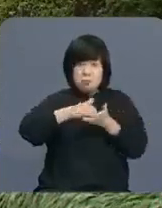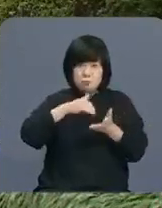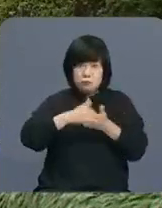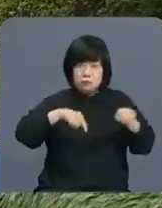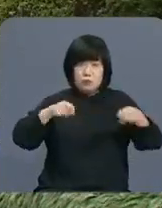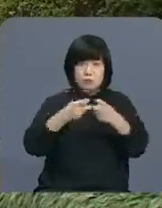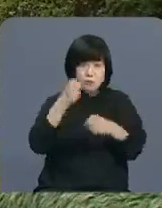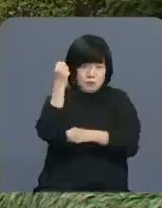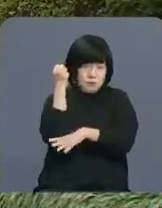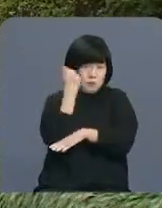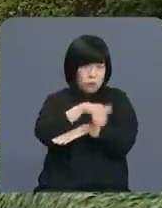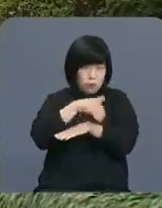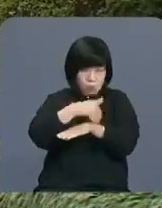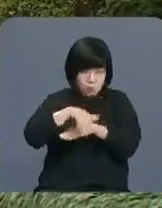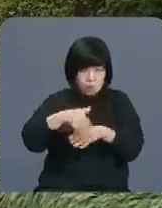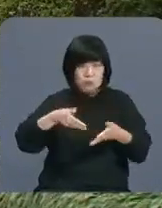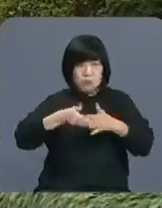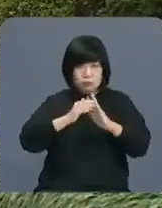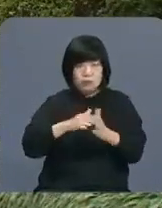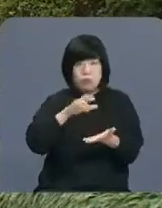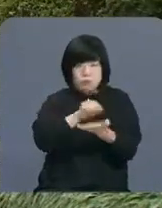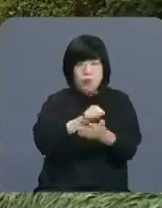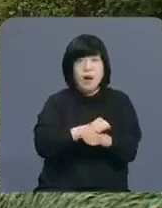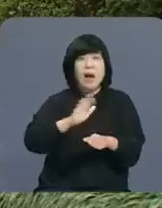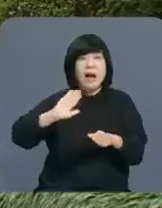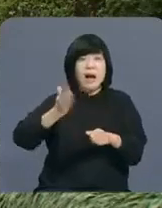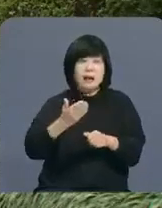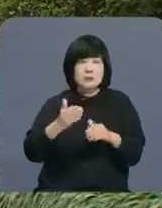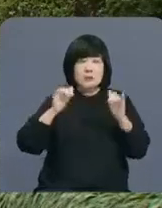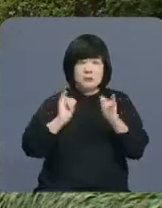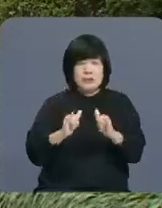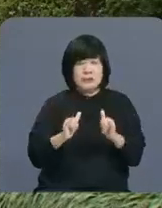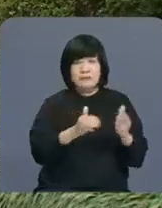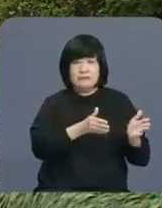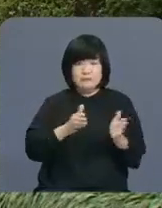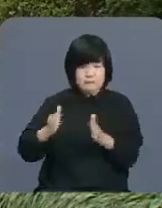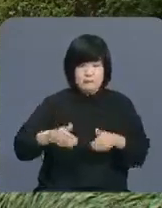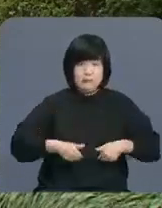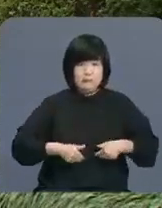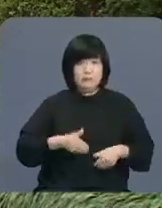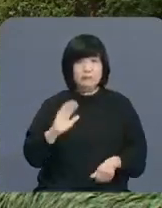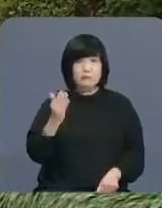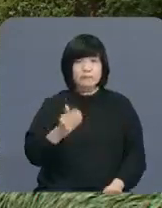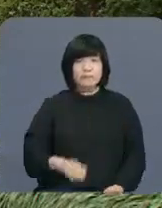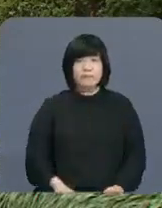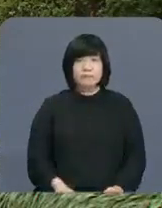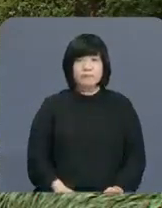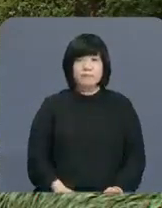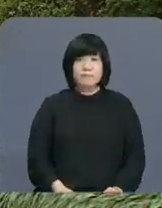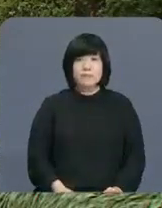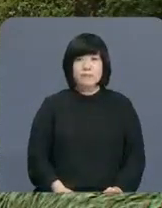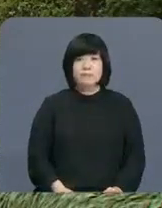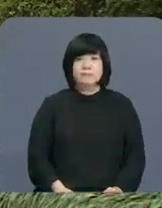수립하며 인구 변화 추이에 대응해 나가기로 했습니다. KBS 뉴스 이상준입니다.